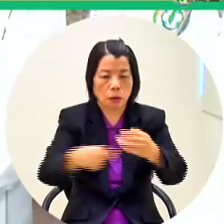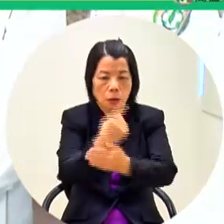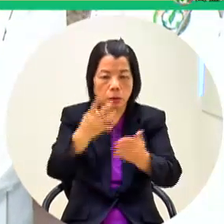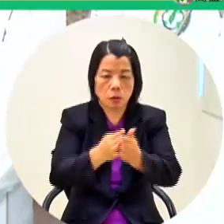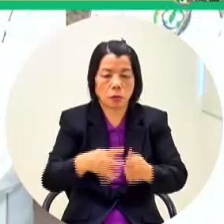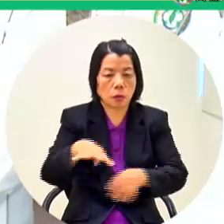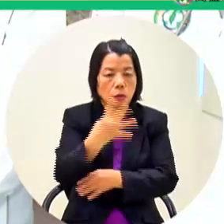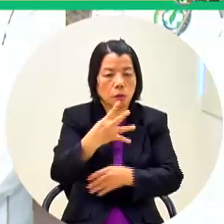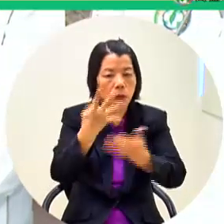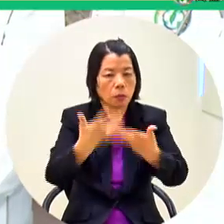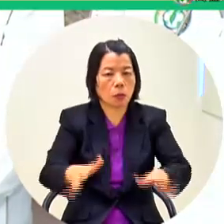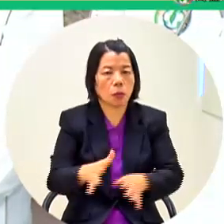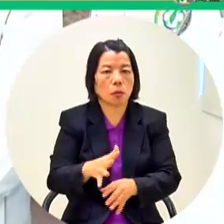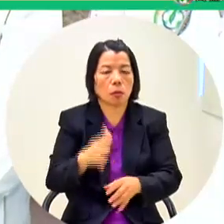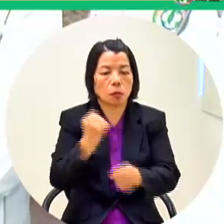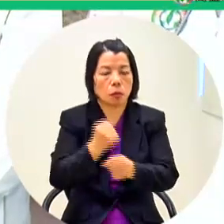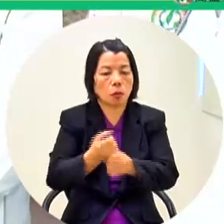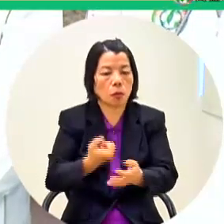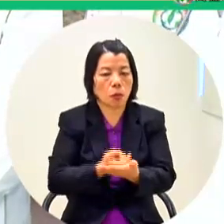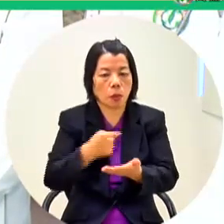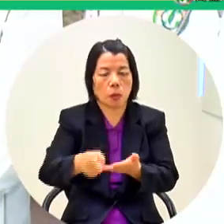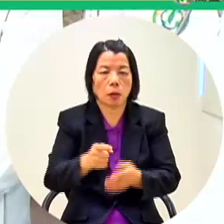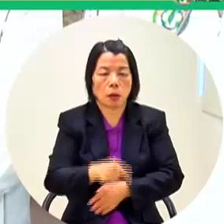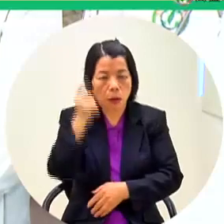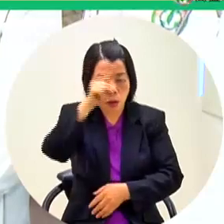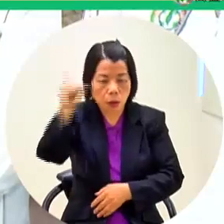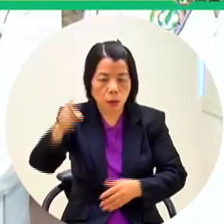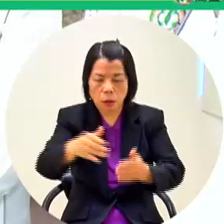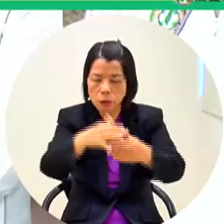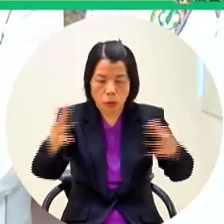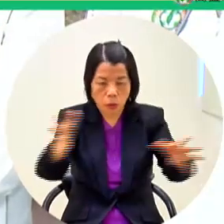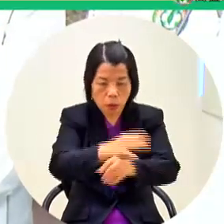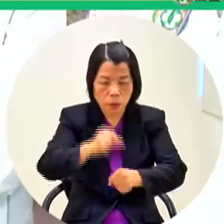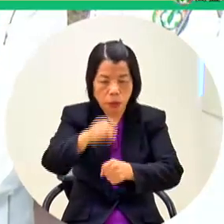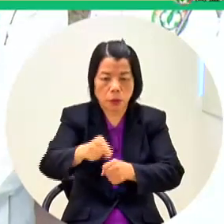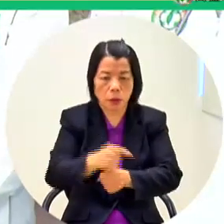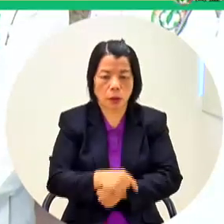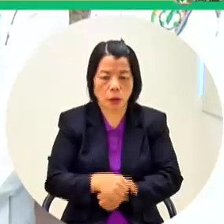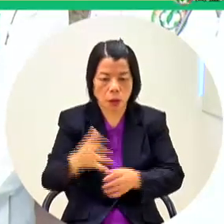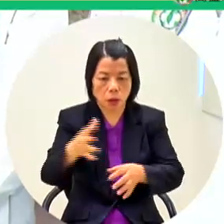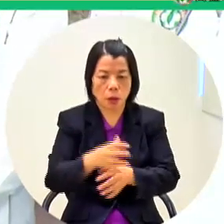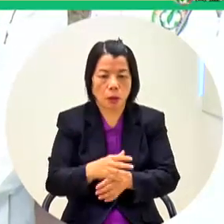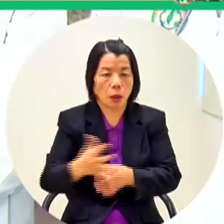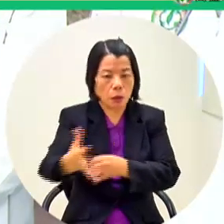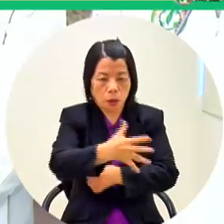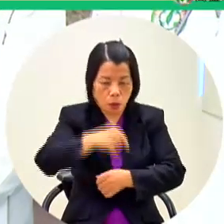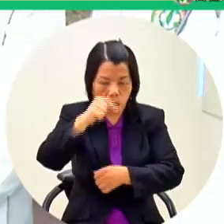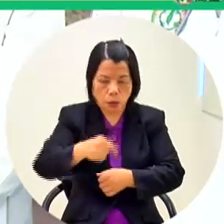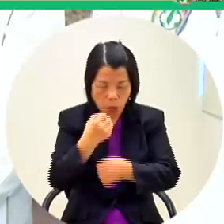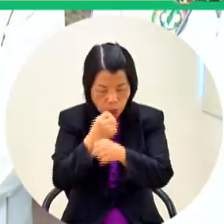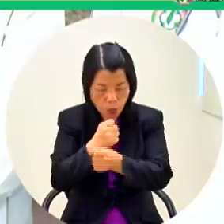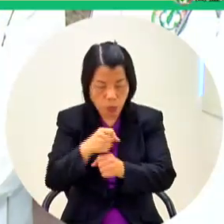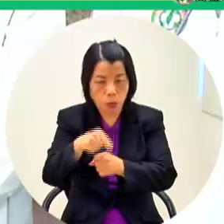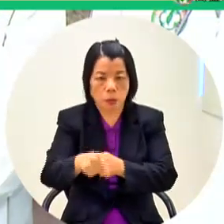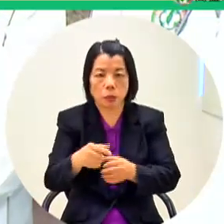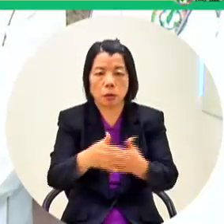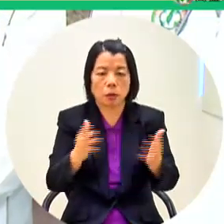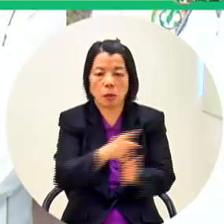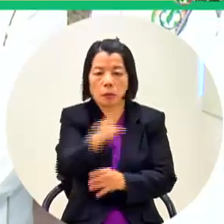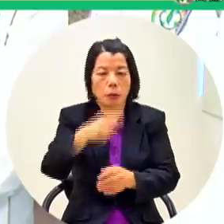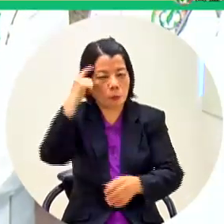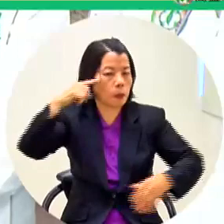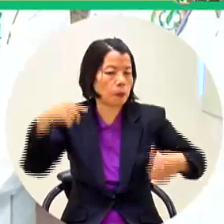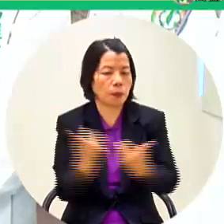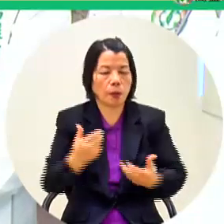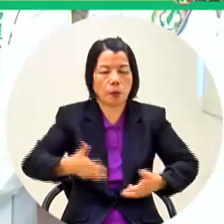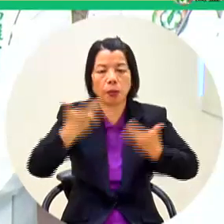完。你一次一开始想要全面普筛，后来你改口了，因为大家反弹，认为这样子是草